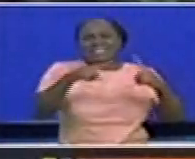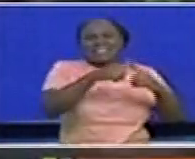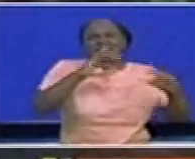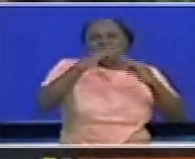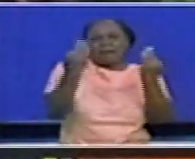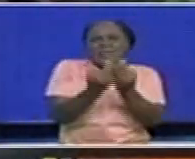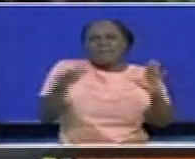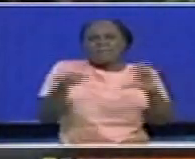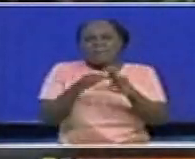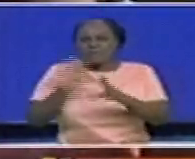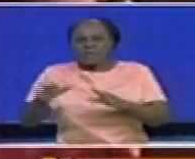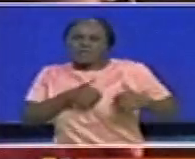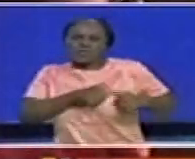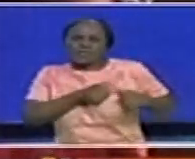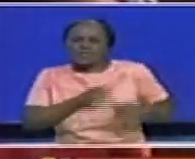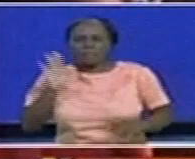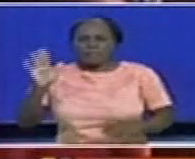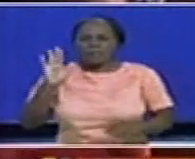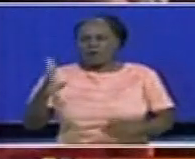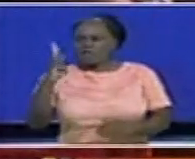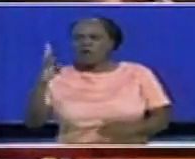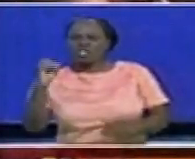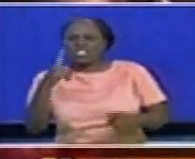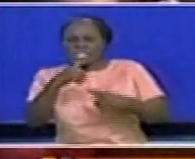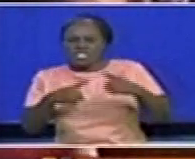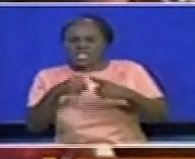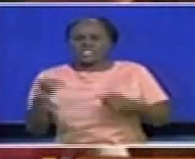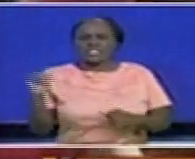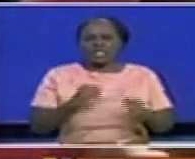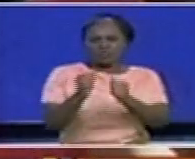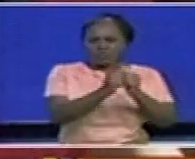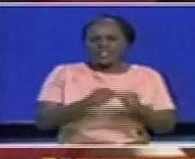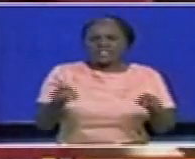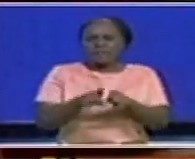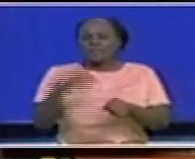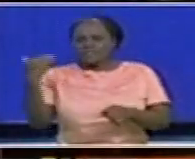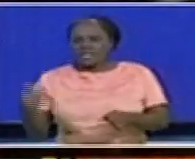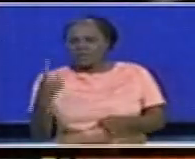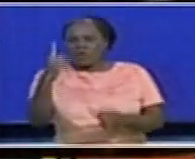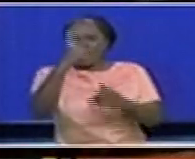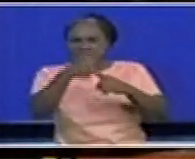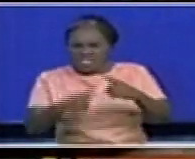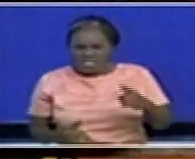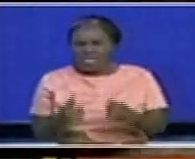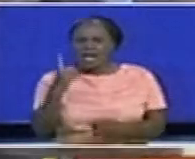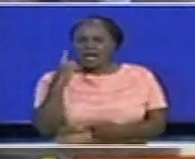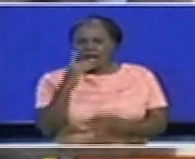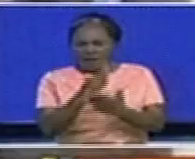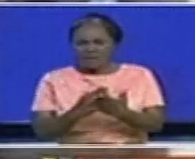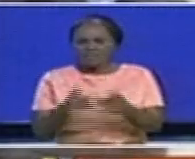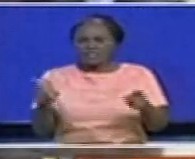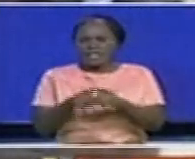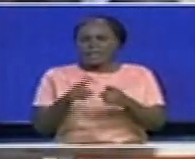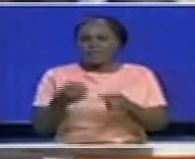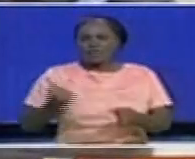yake. Mpenzi wa umri wa miaka 40 wanaishi pamoja na mtoto wake wa mwaka mmoja unusu, vile vile mwanaye wa kambo, msichana wa